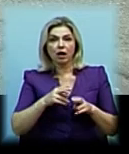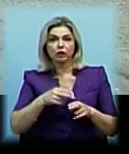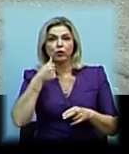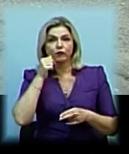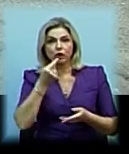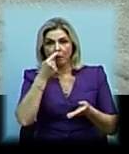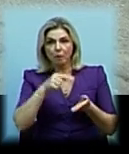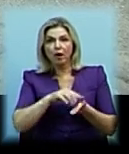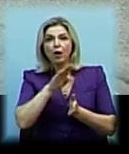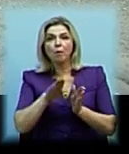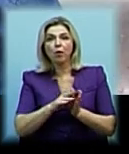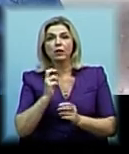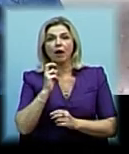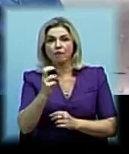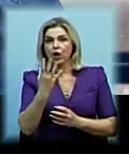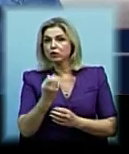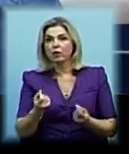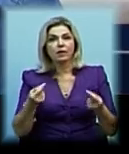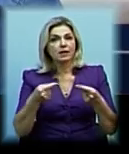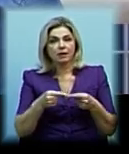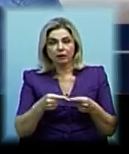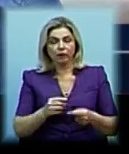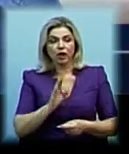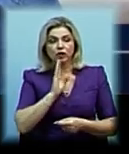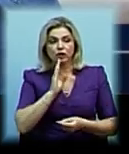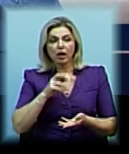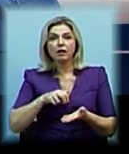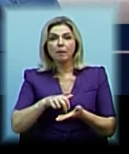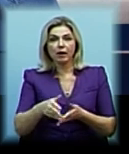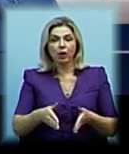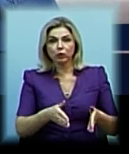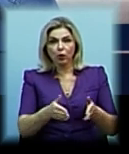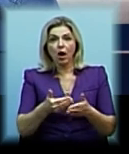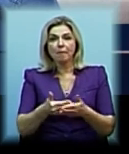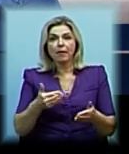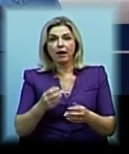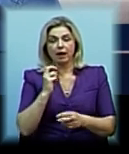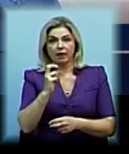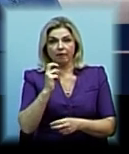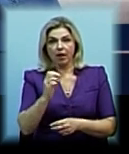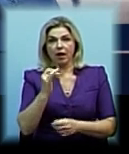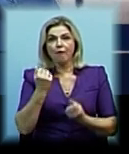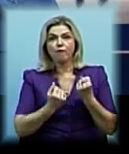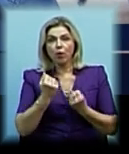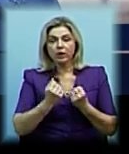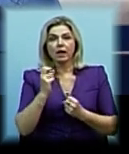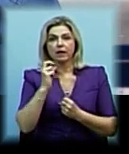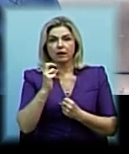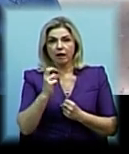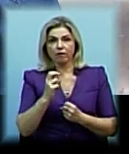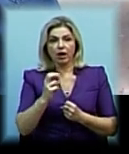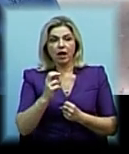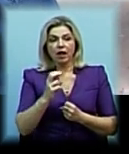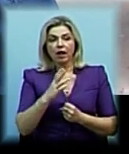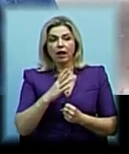під трамвай, ще не встановлено. Жінка переходила дорогу перед трамваєм, і водій трамваю скоїв на